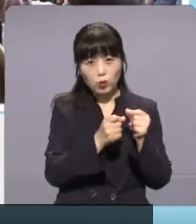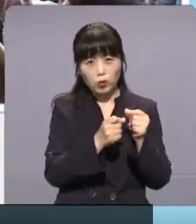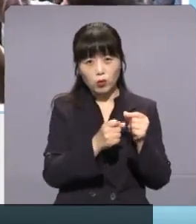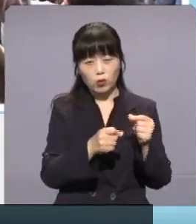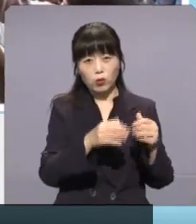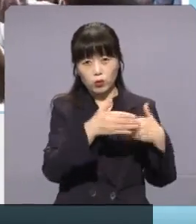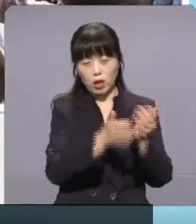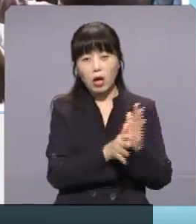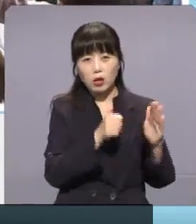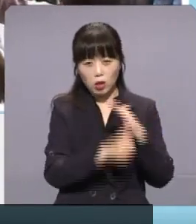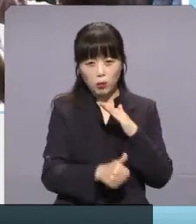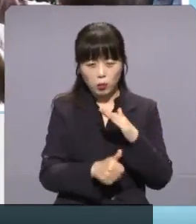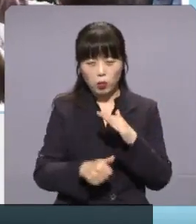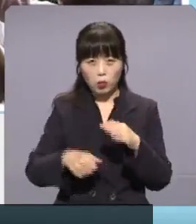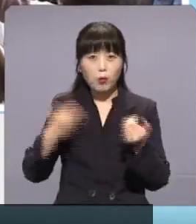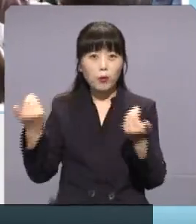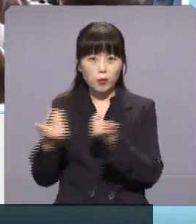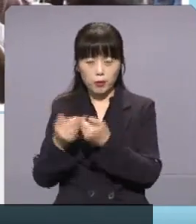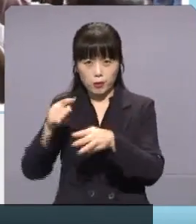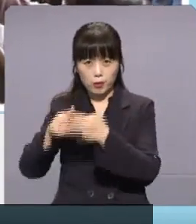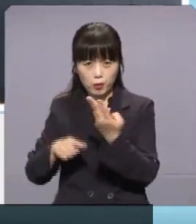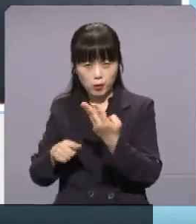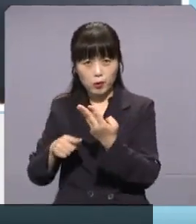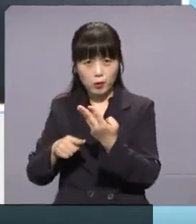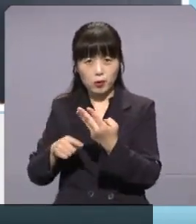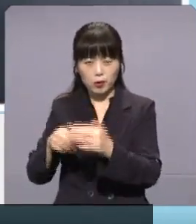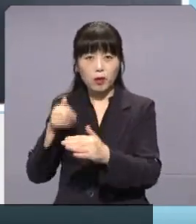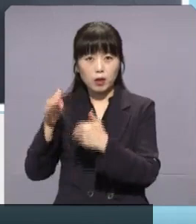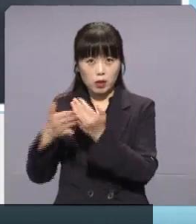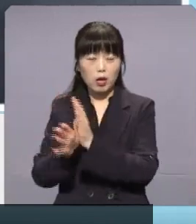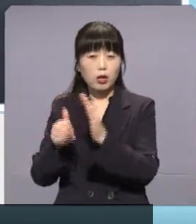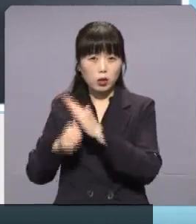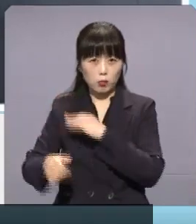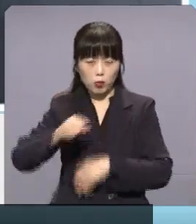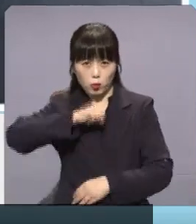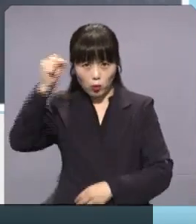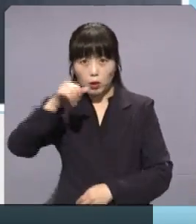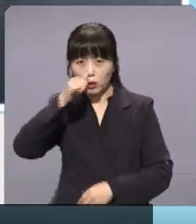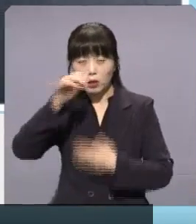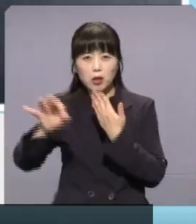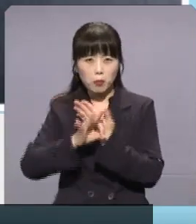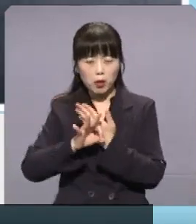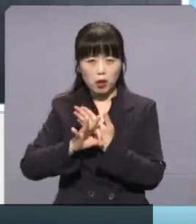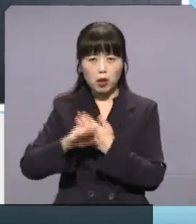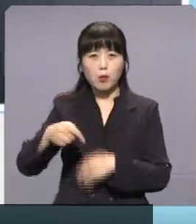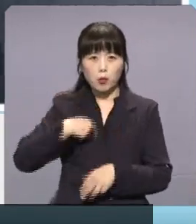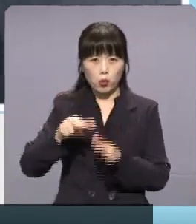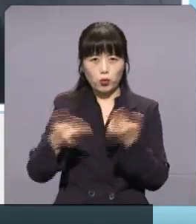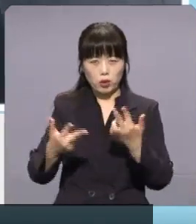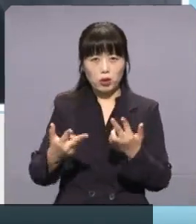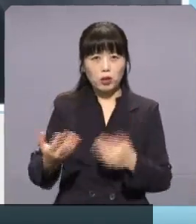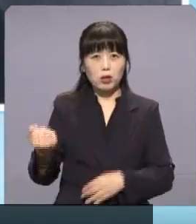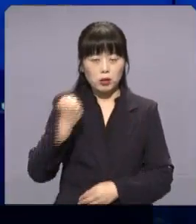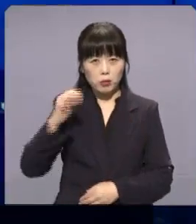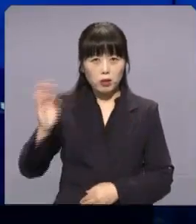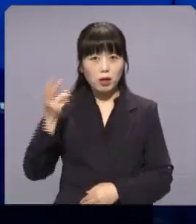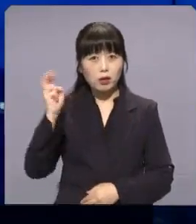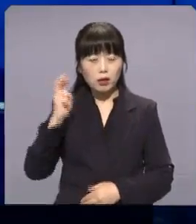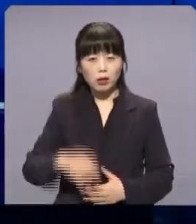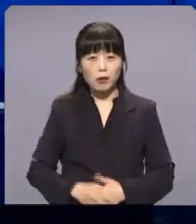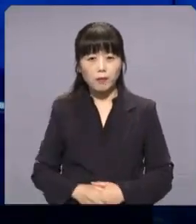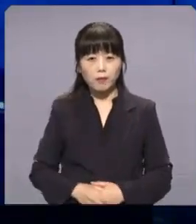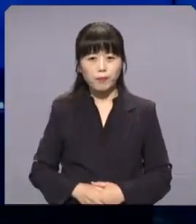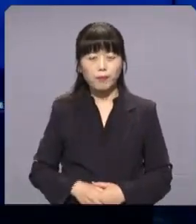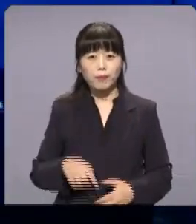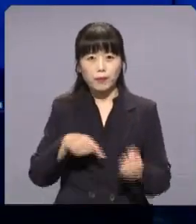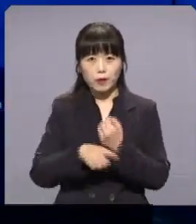비윤 당대표가 되는 것이 본인의 정치적인 생명력을 유지하는 데 훨씬 더 유리할 거기 때문에 좋을 것으로 보여집니다. 네, 국민의힘. 네. 합리적